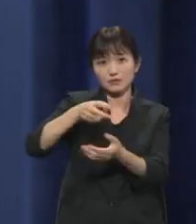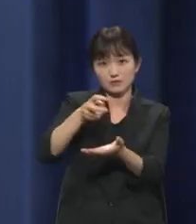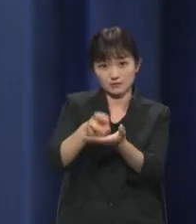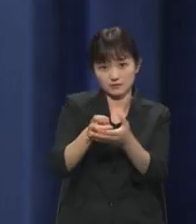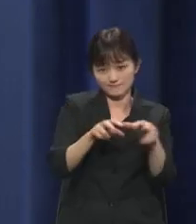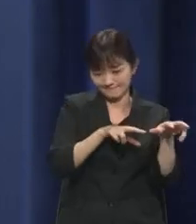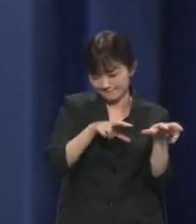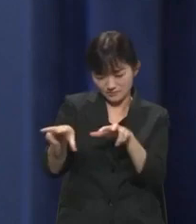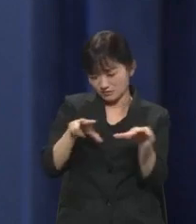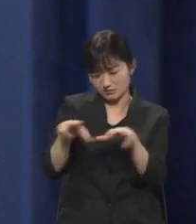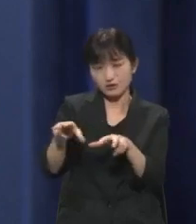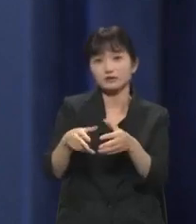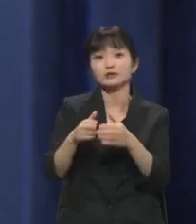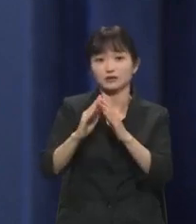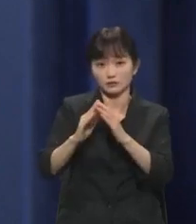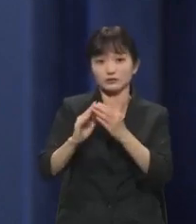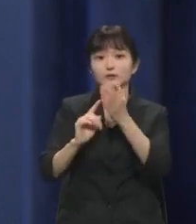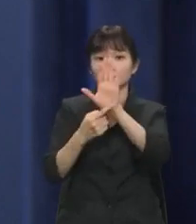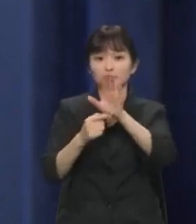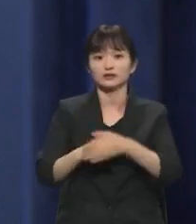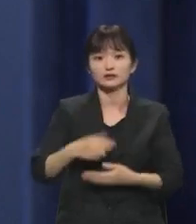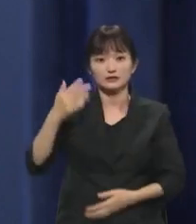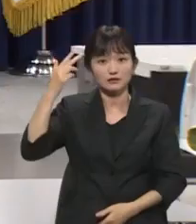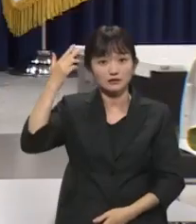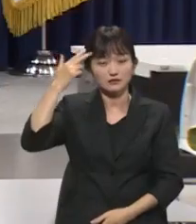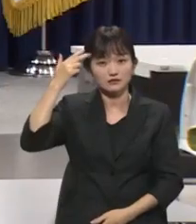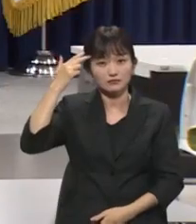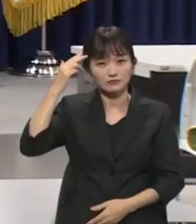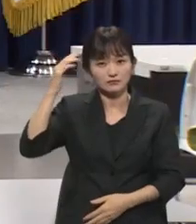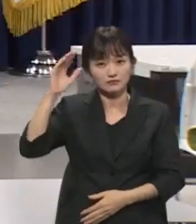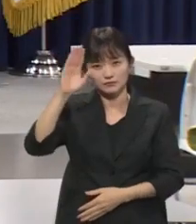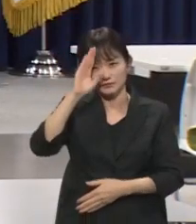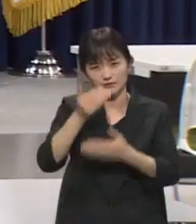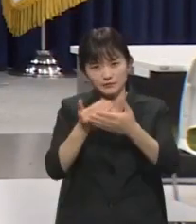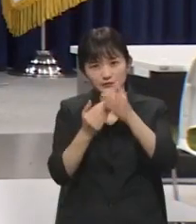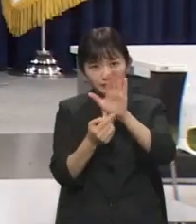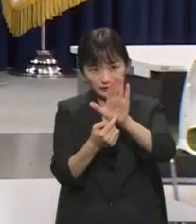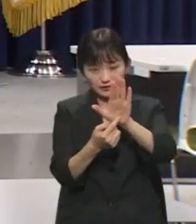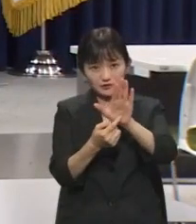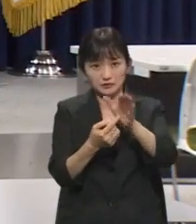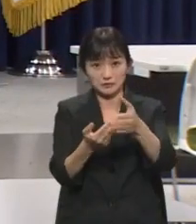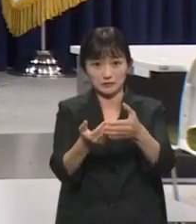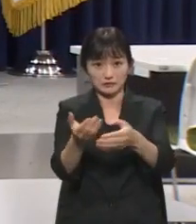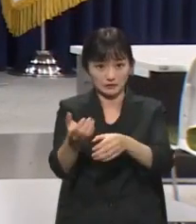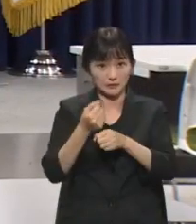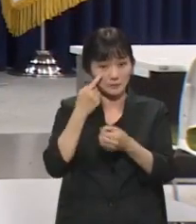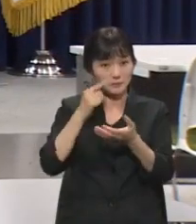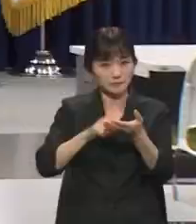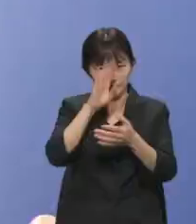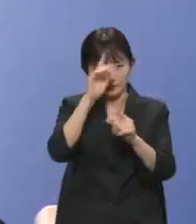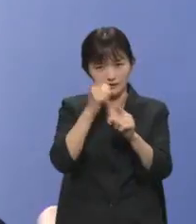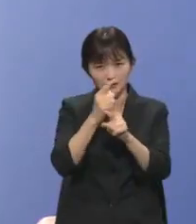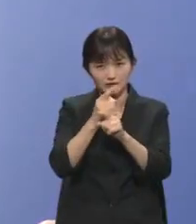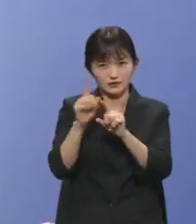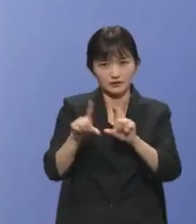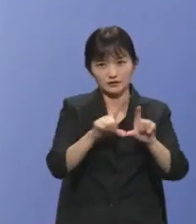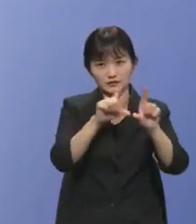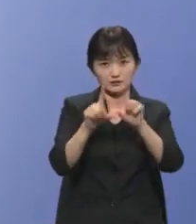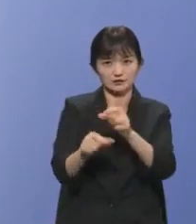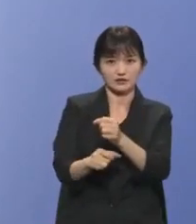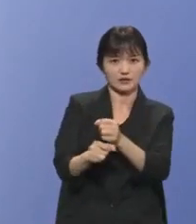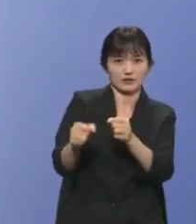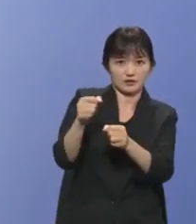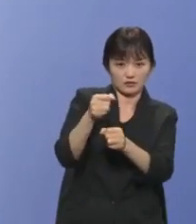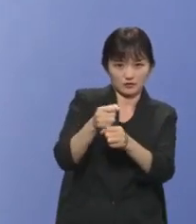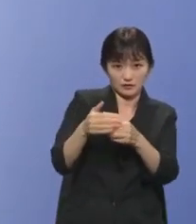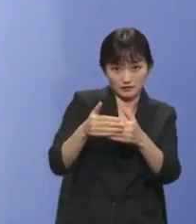신속하게 신설하겠다고 밝혔습니다. 또 정신질환 예방과 조기 발견, 치료, 일상회복 전 과정을 체계화하는 등